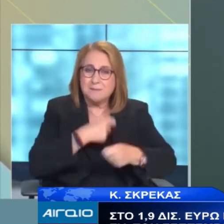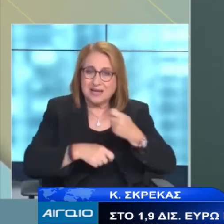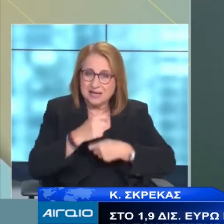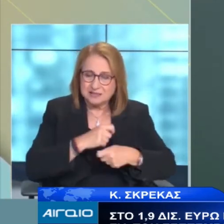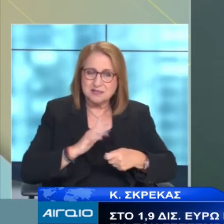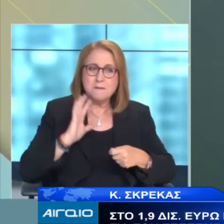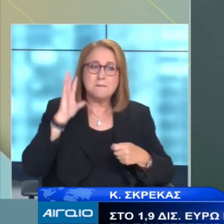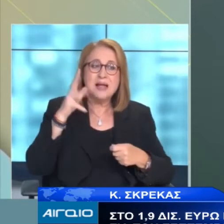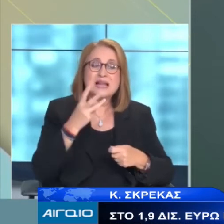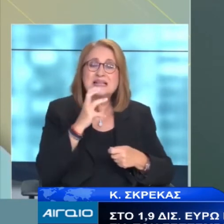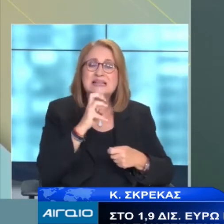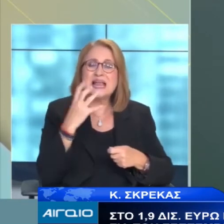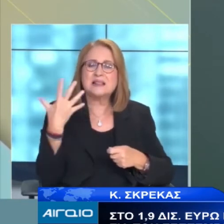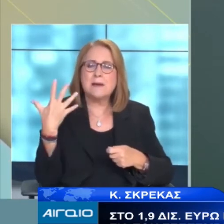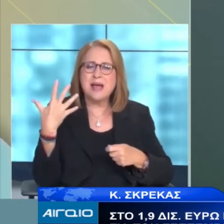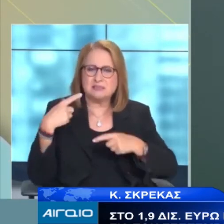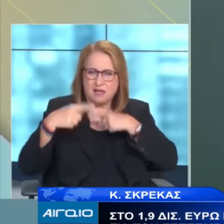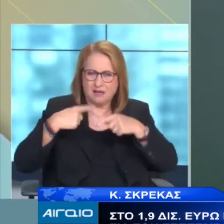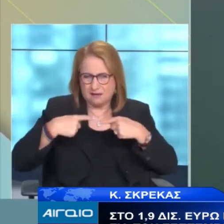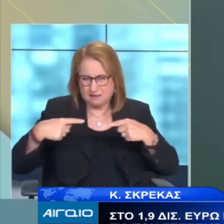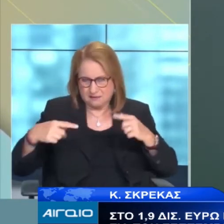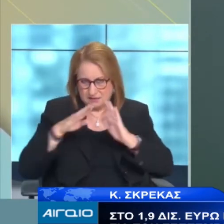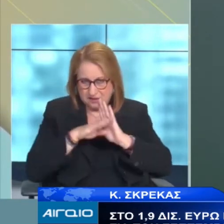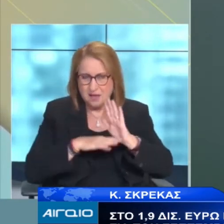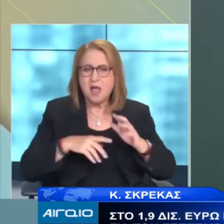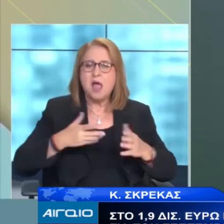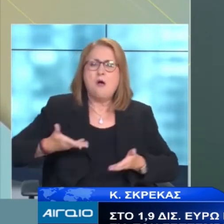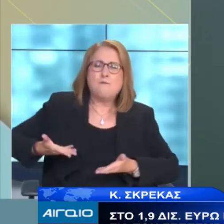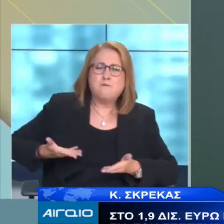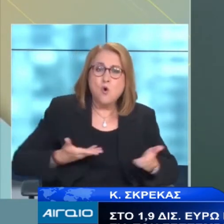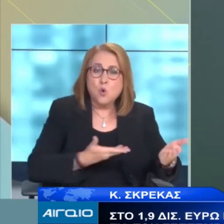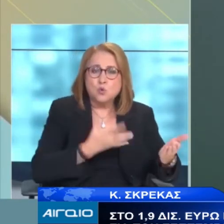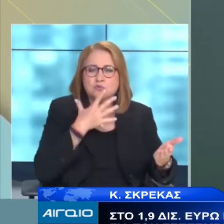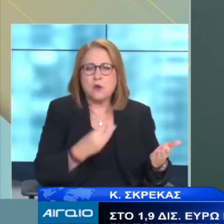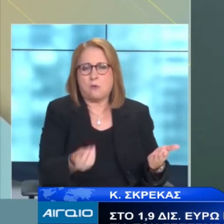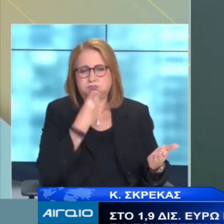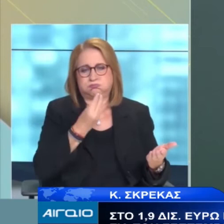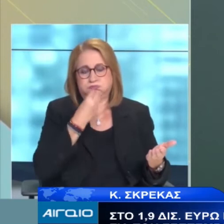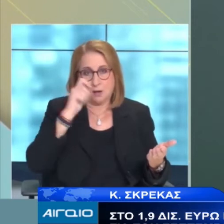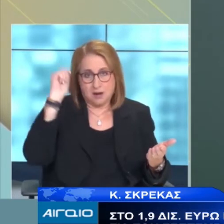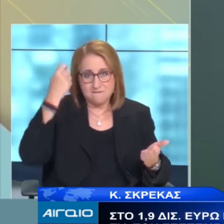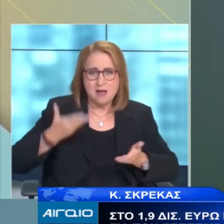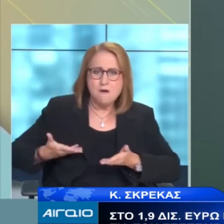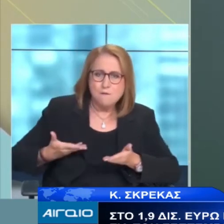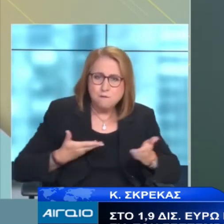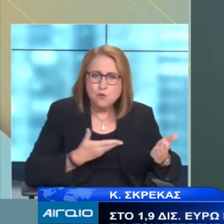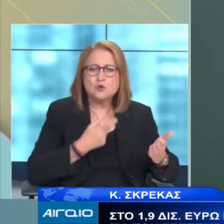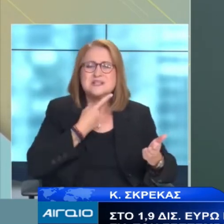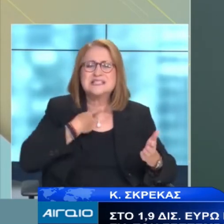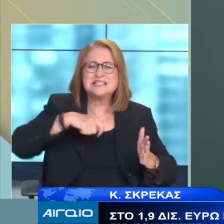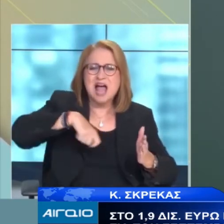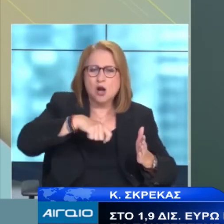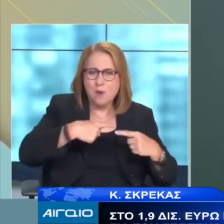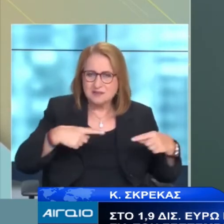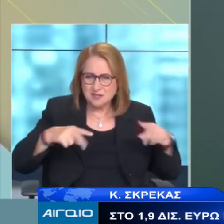μέχρι 35 κβ και για όλα τα αρτοπία και ζαχαροπλασία ανεξαρτήτως ισχύως παροχής, η επιδότηση ορίζεται για